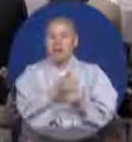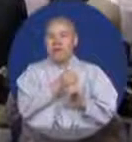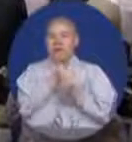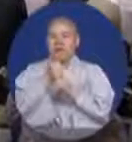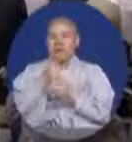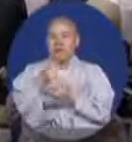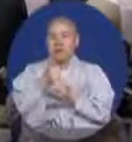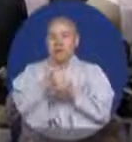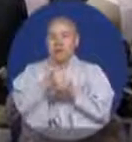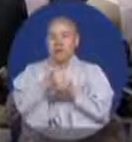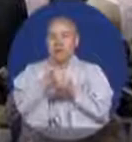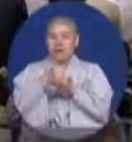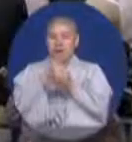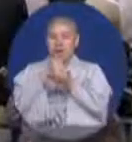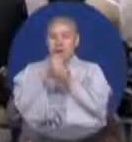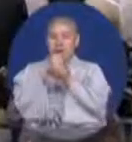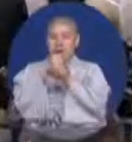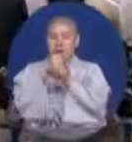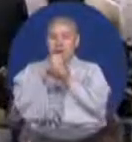나무아이미